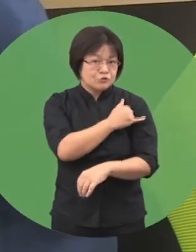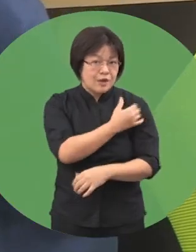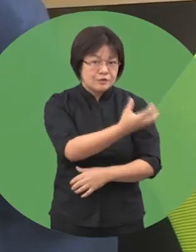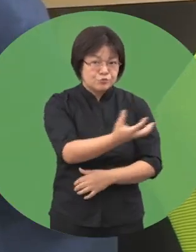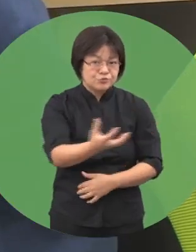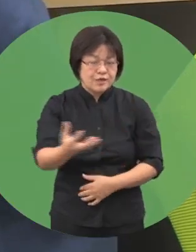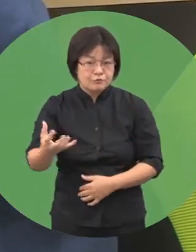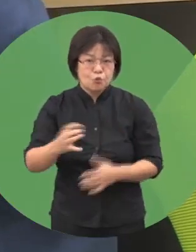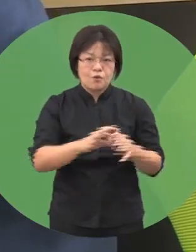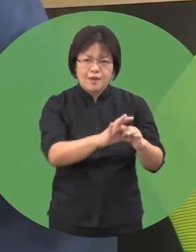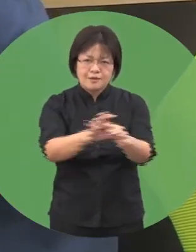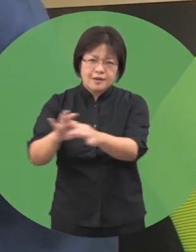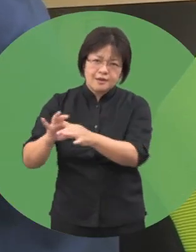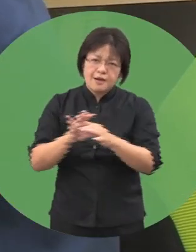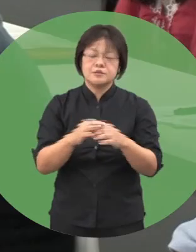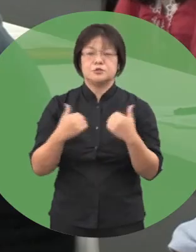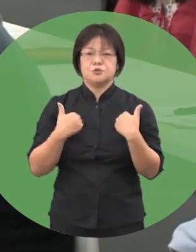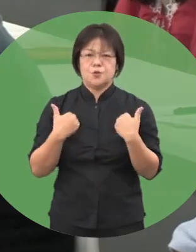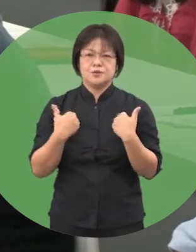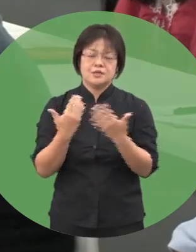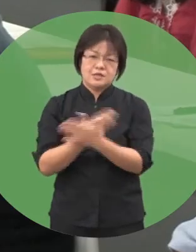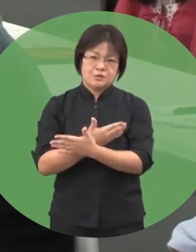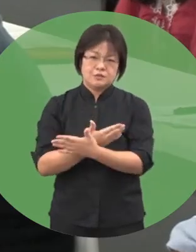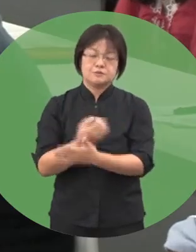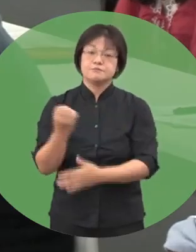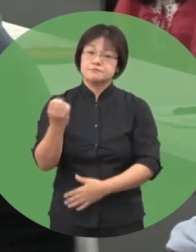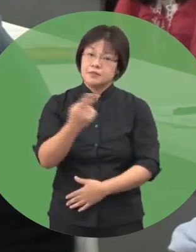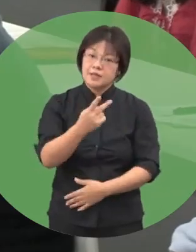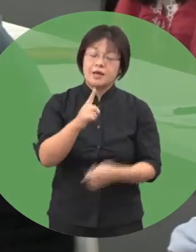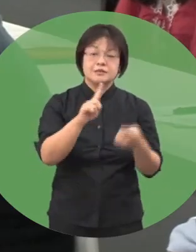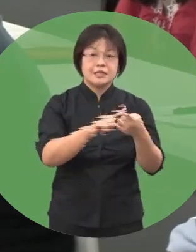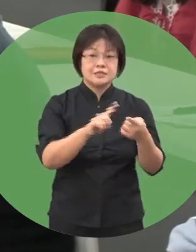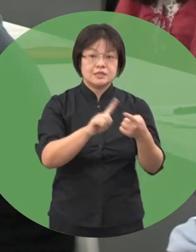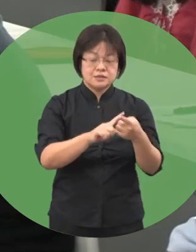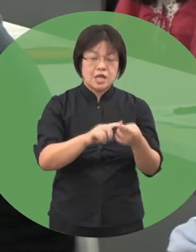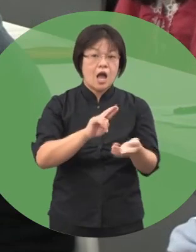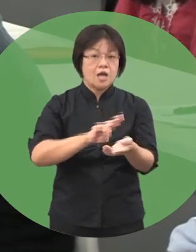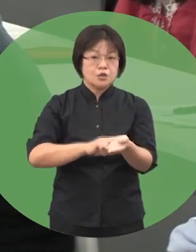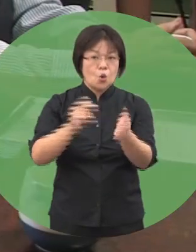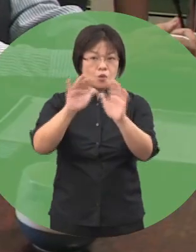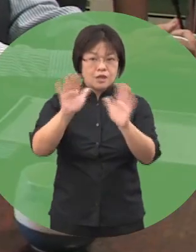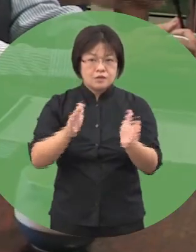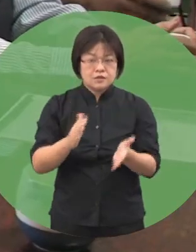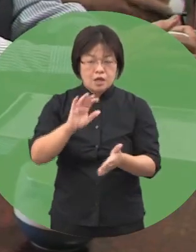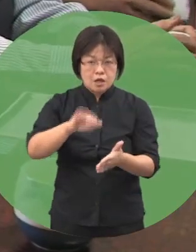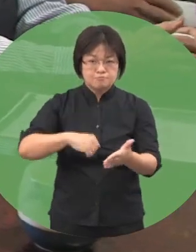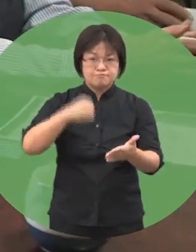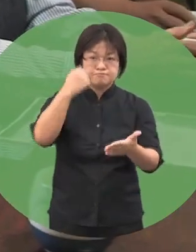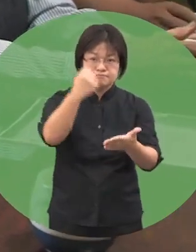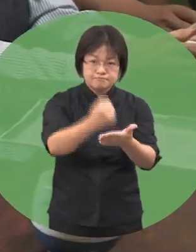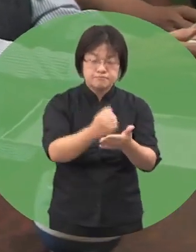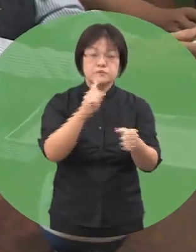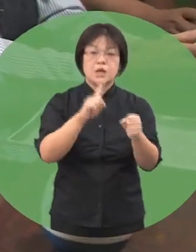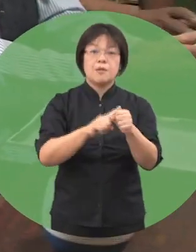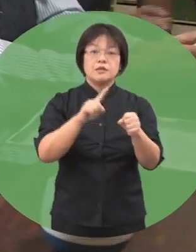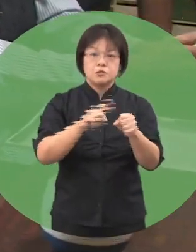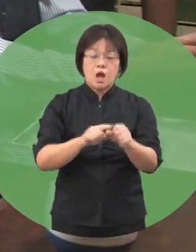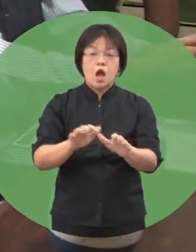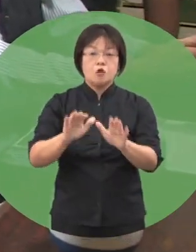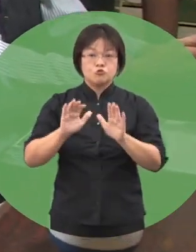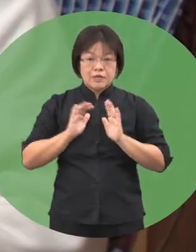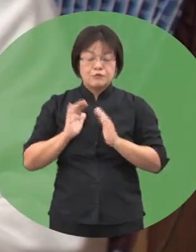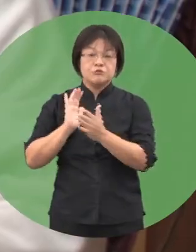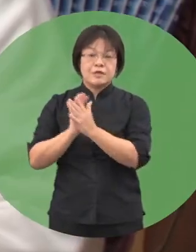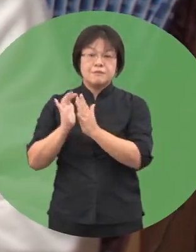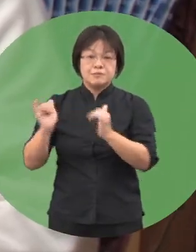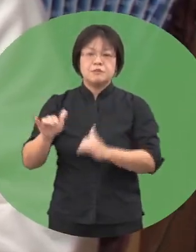必要があります。また適切な医療体制を実現させるためには、医療を受ける側である県民皆さんの